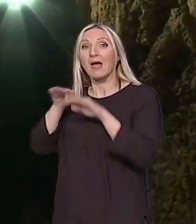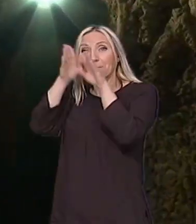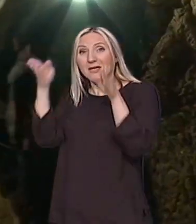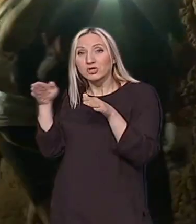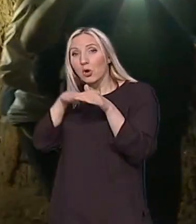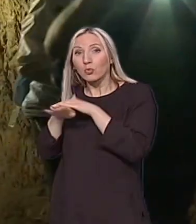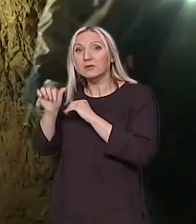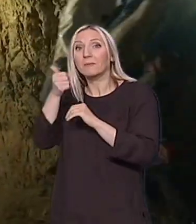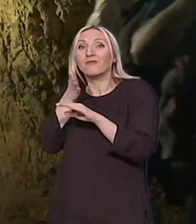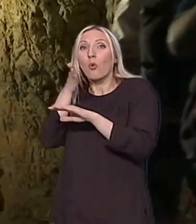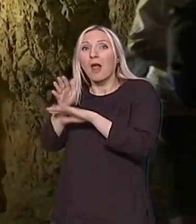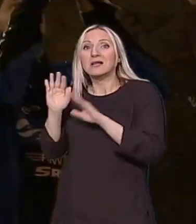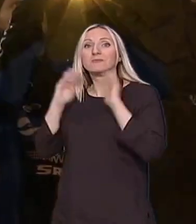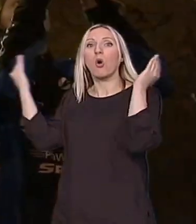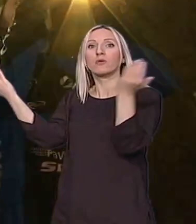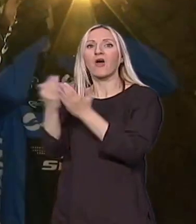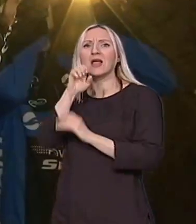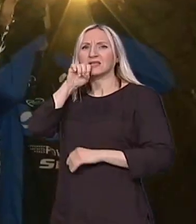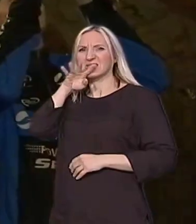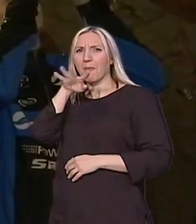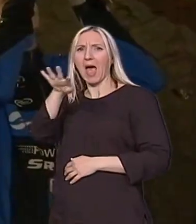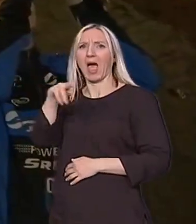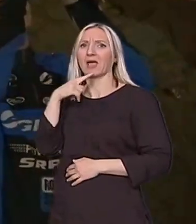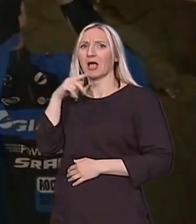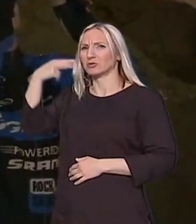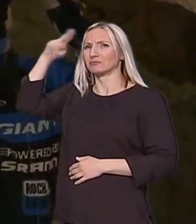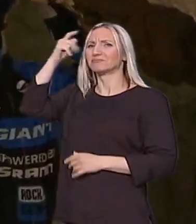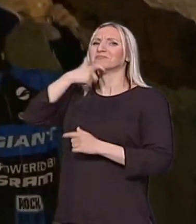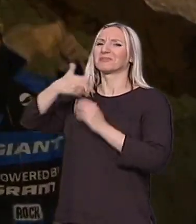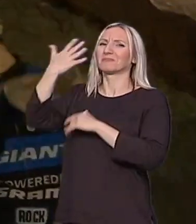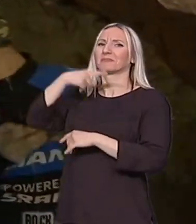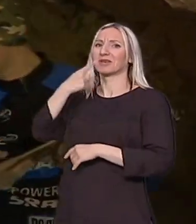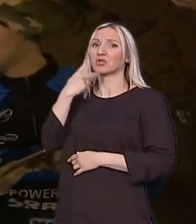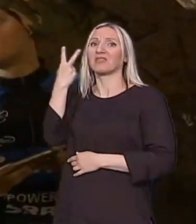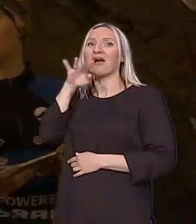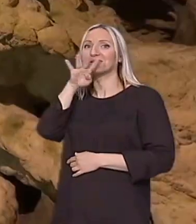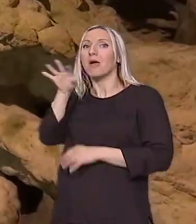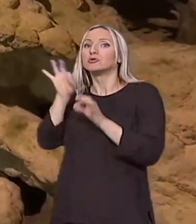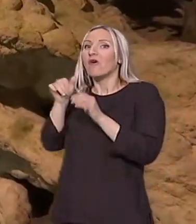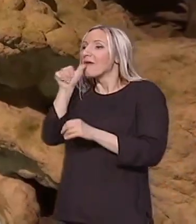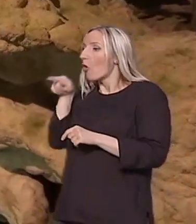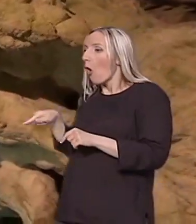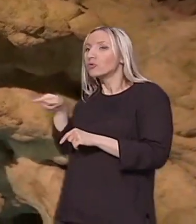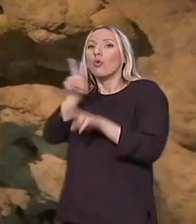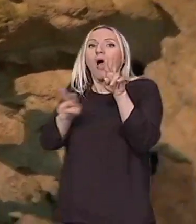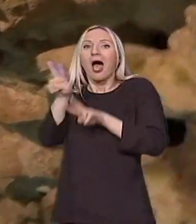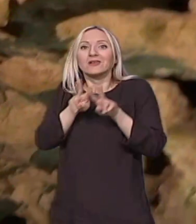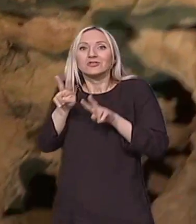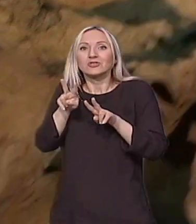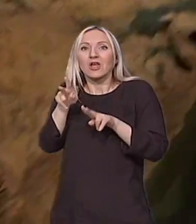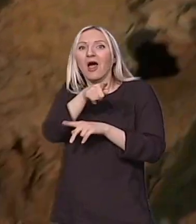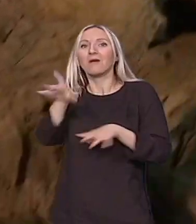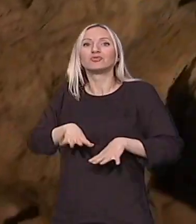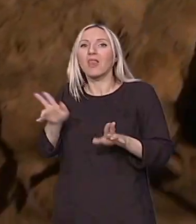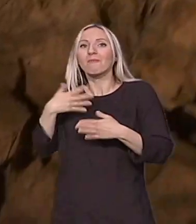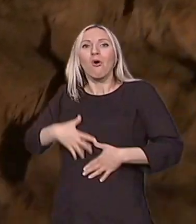Pećine, prvo ulazimo u dvoranu zmajeva. Legenda kaže da su dva zmaja ovde čuvala čudotvoran izvor vode koja je lečila nerotkinje. Kada je